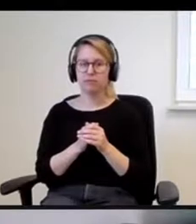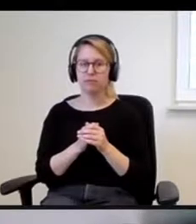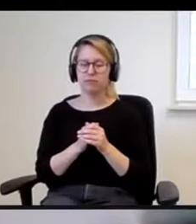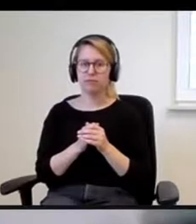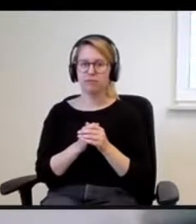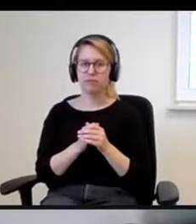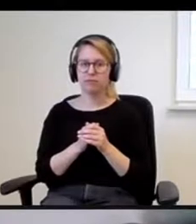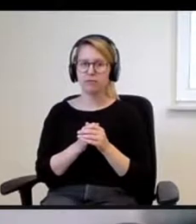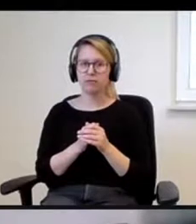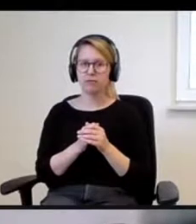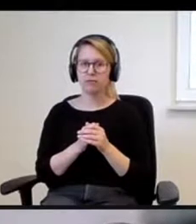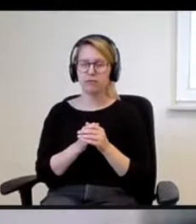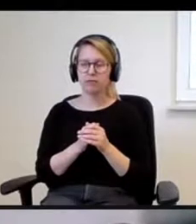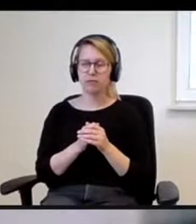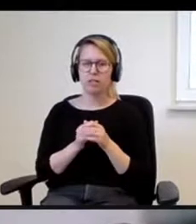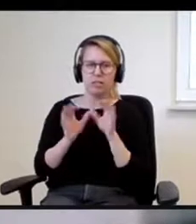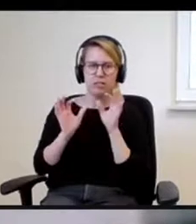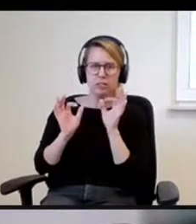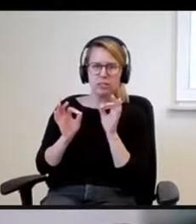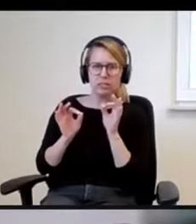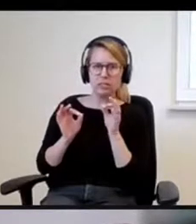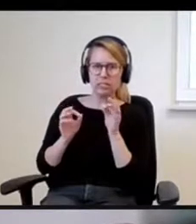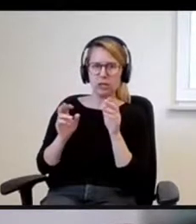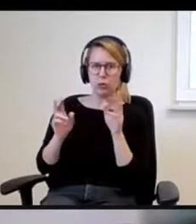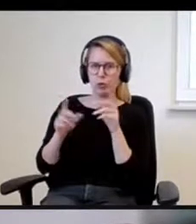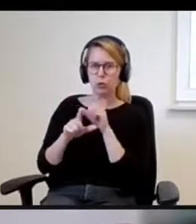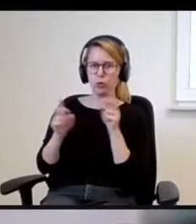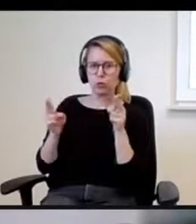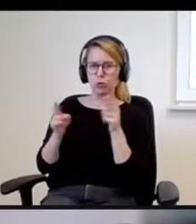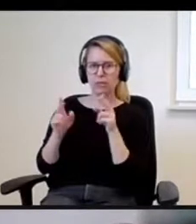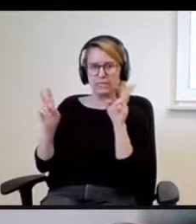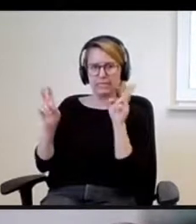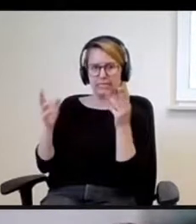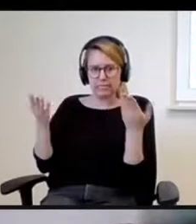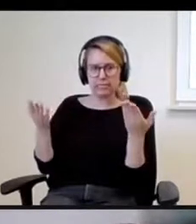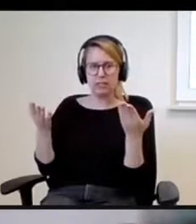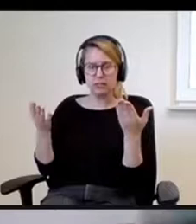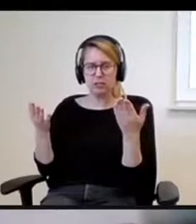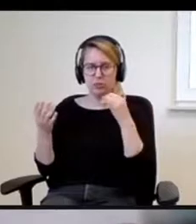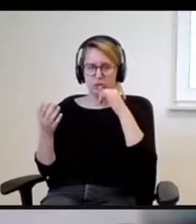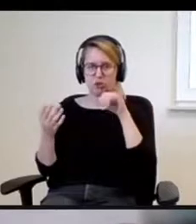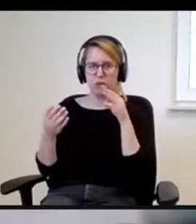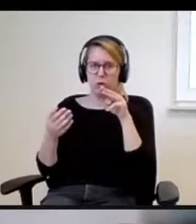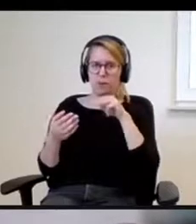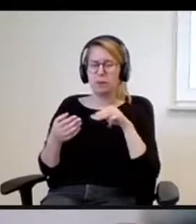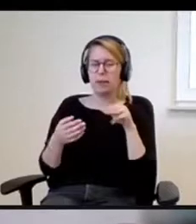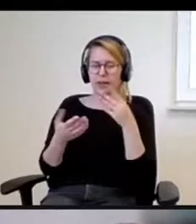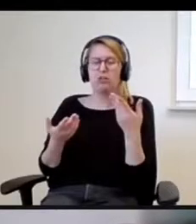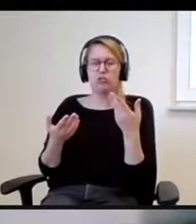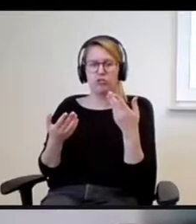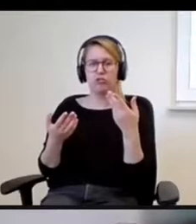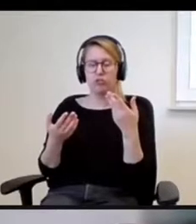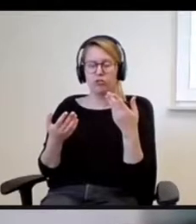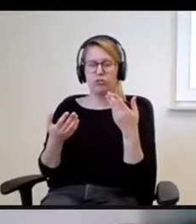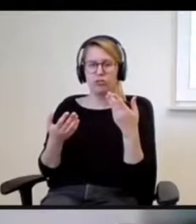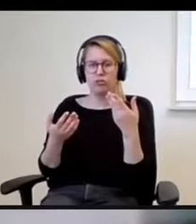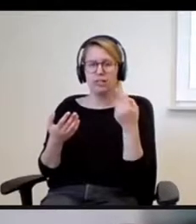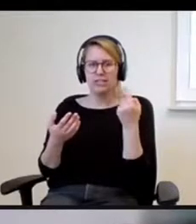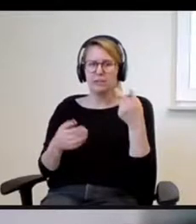juste citer les remarques de Jeannot Merch, le président de la Fédération européenne des victimes de la route,